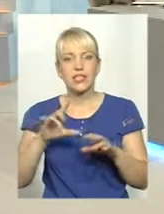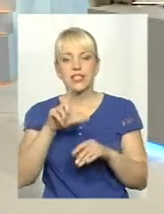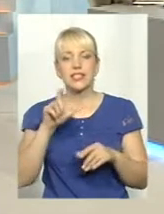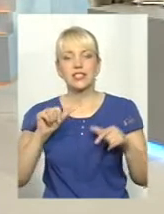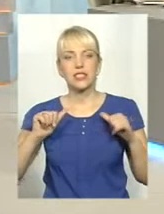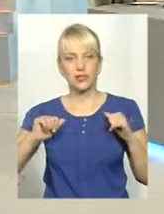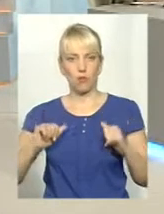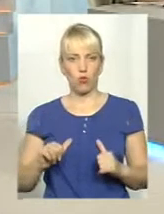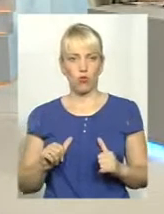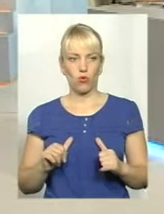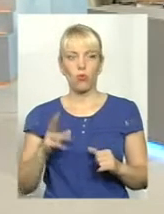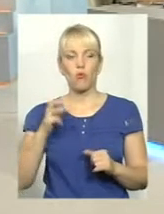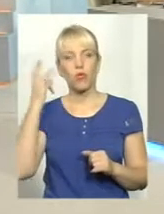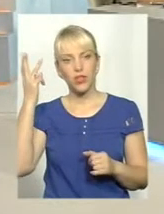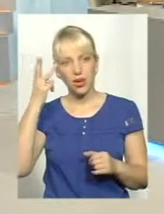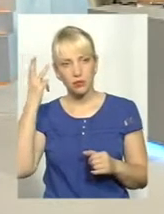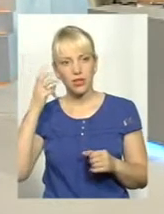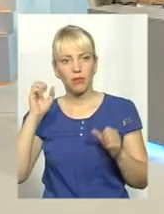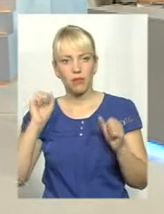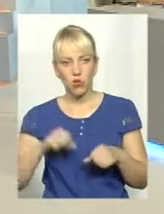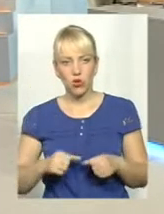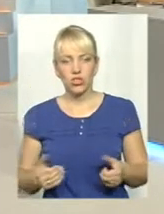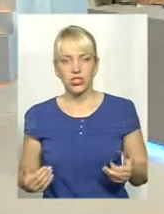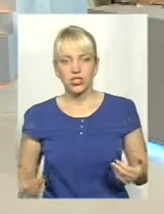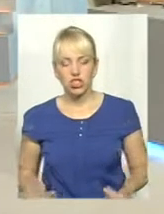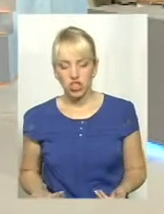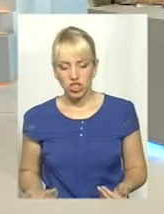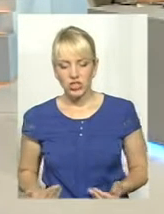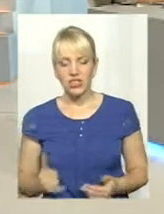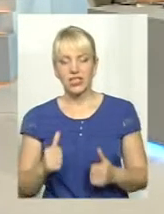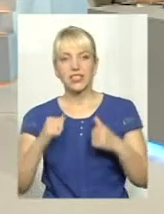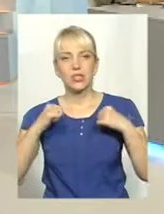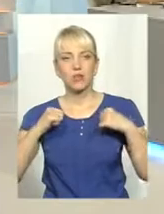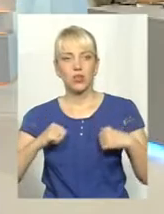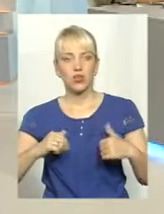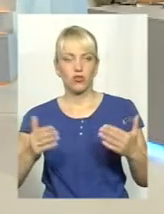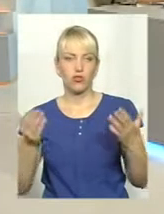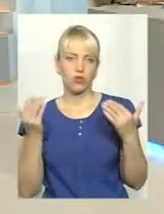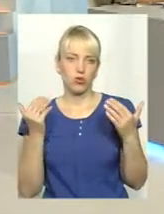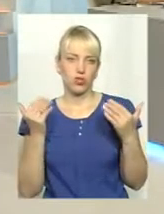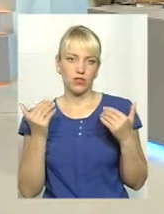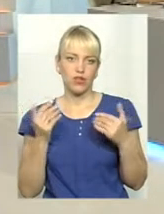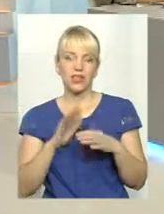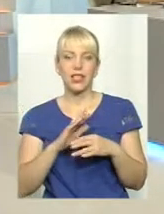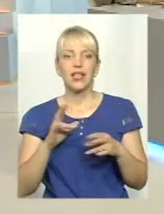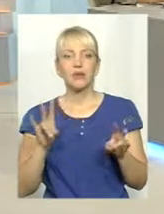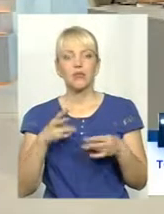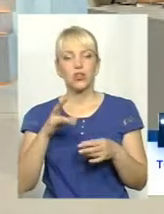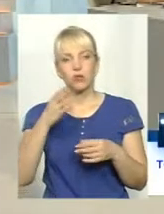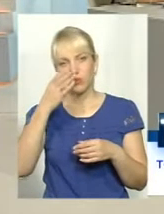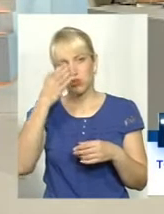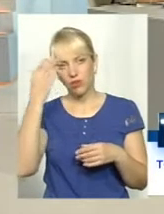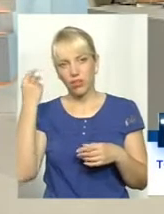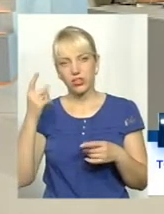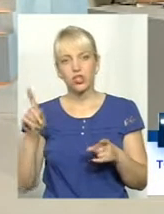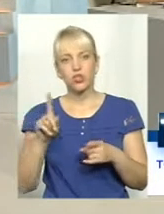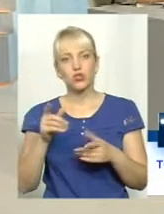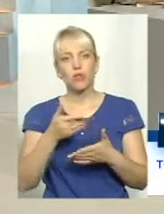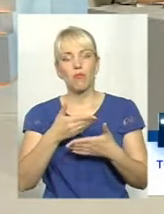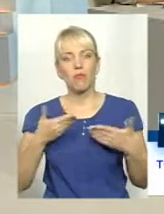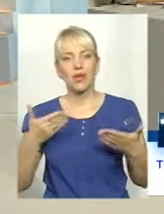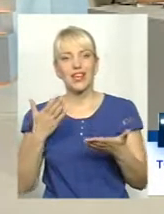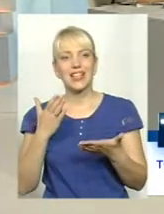і мало людей. Тобто десь свого роду відпочинок має асоціюватися, мабуть, все-таки зі